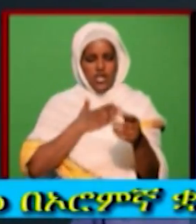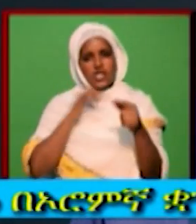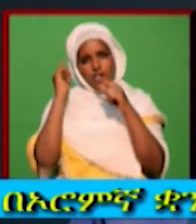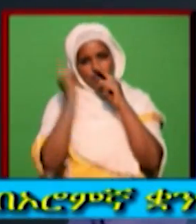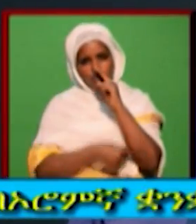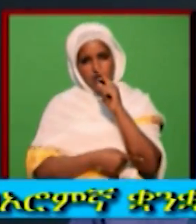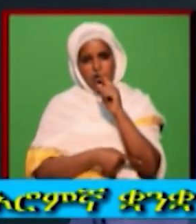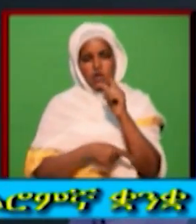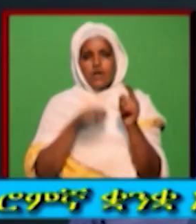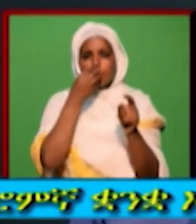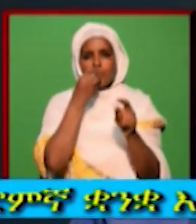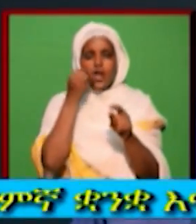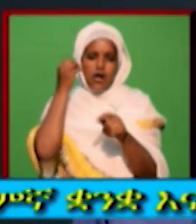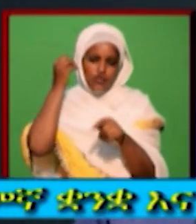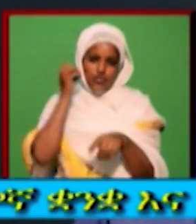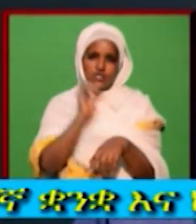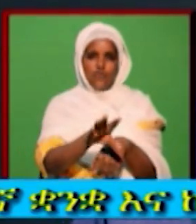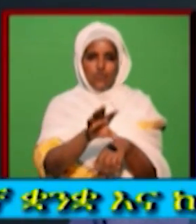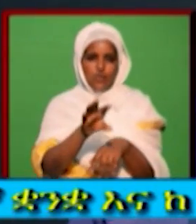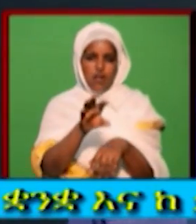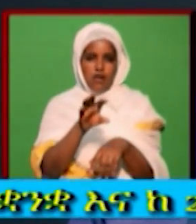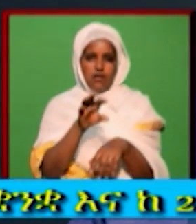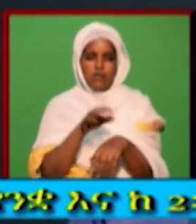ይገርፉኛል ምራቃቸውን ይተፉብኛል